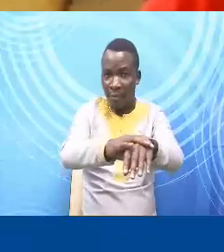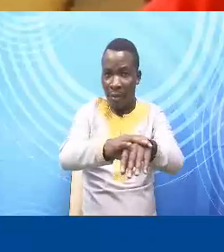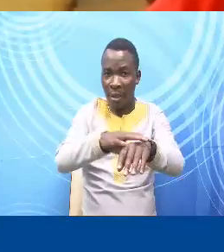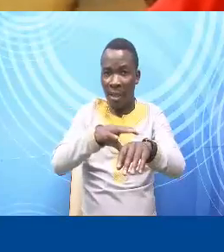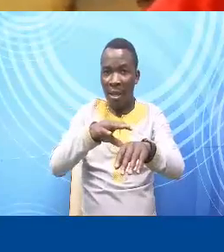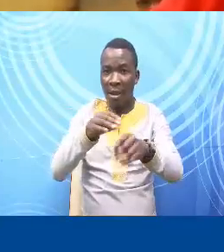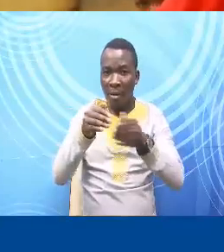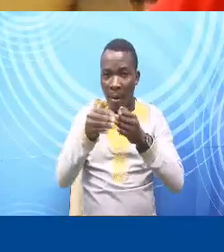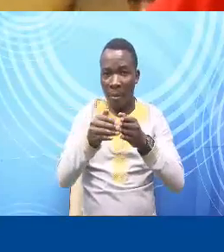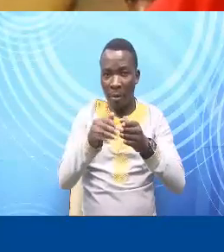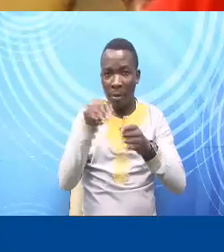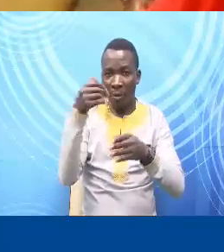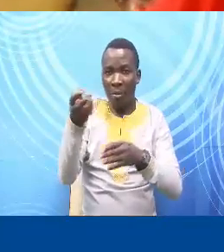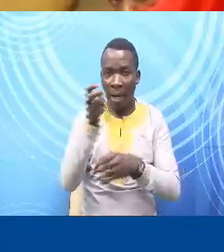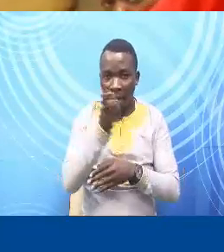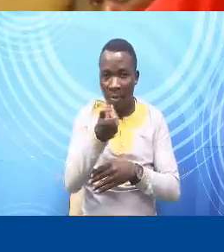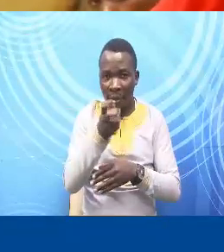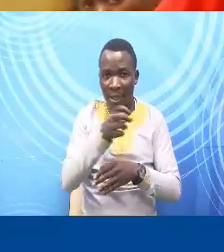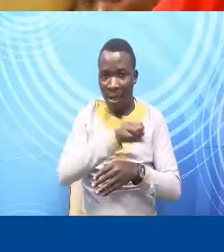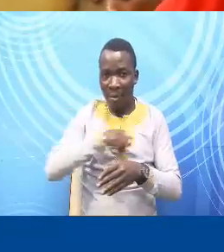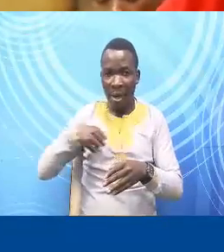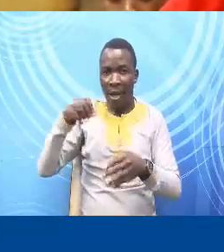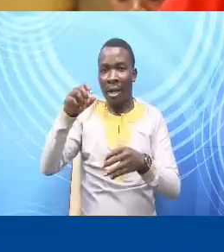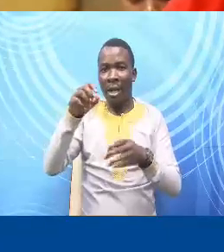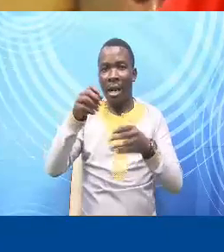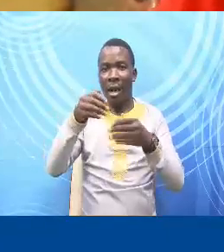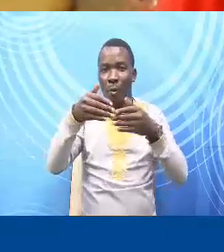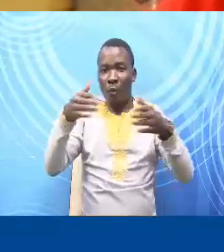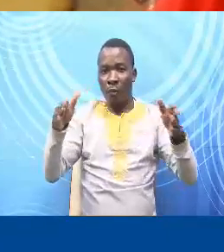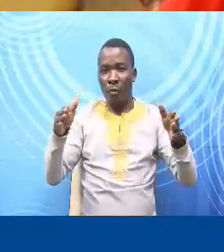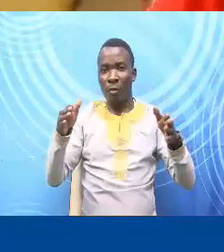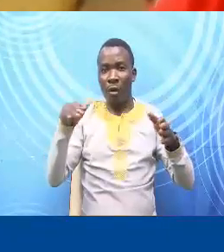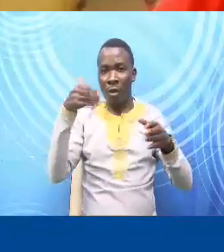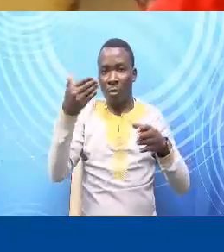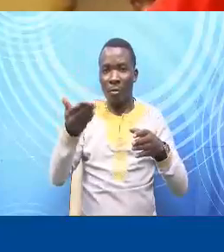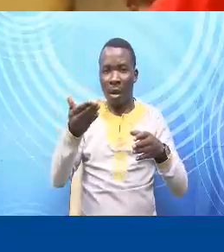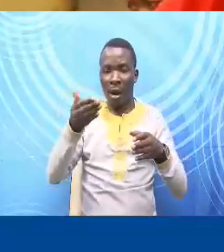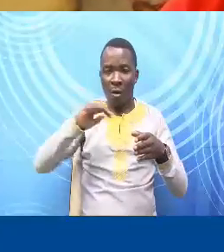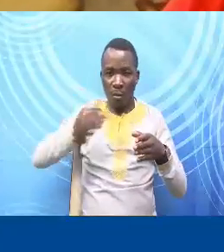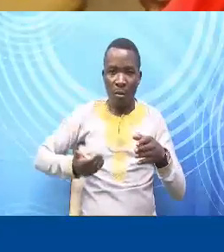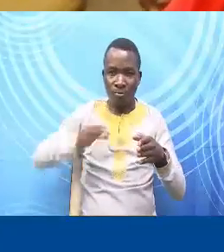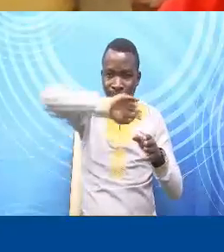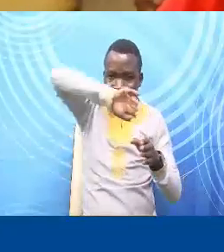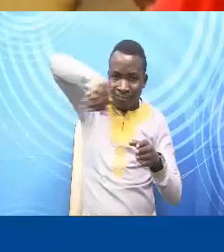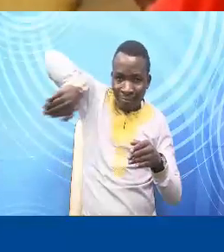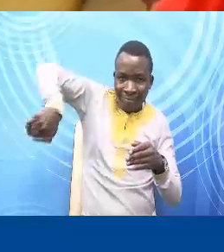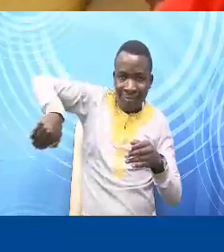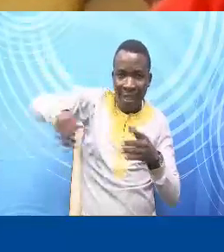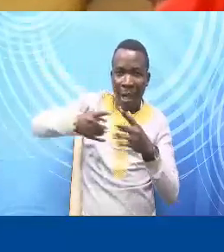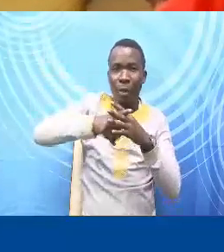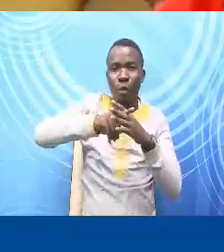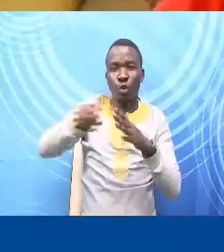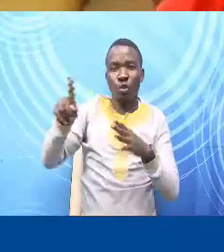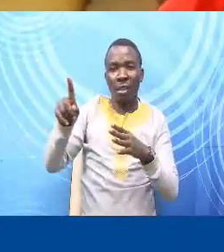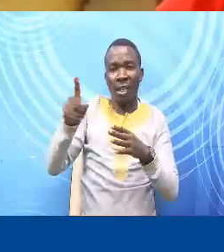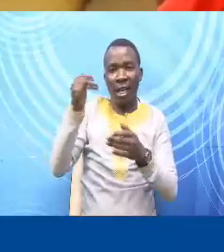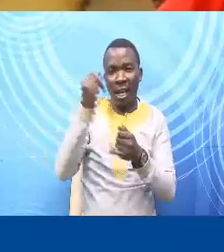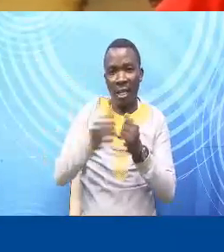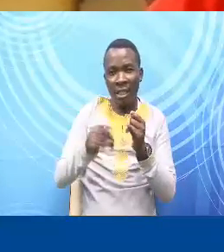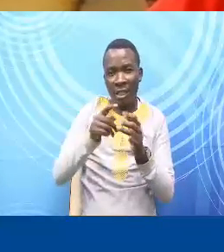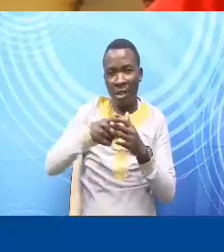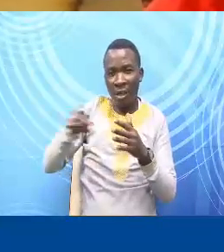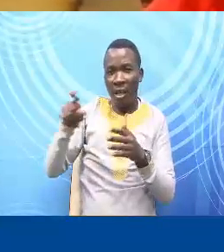baragazimye. Uyu mugore baramucikisha aca mu rugi rw'inyuma, amajije kugenda uyu